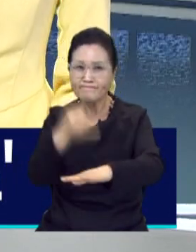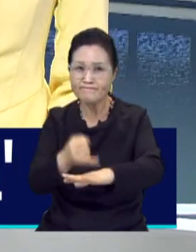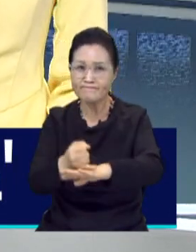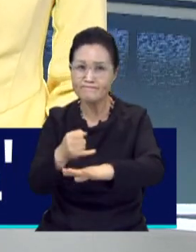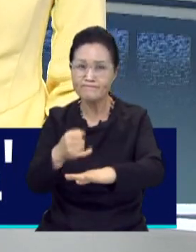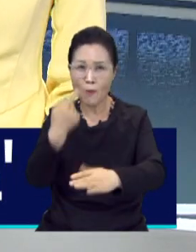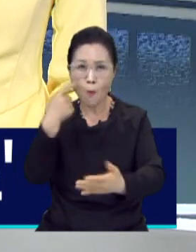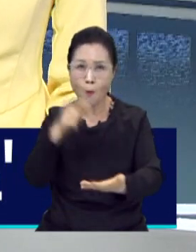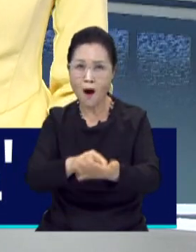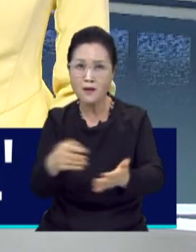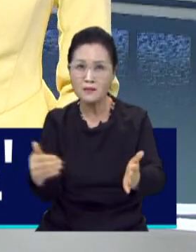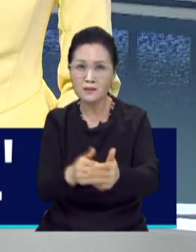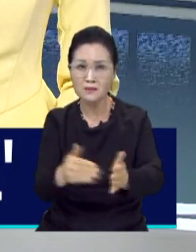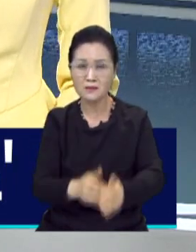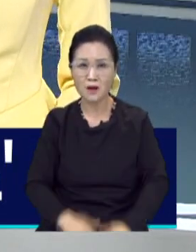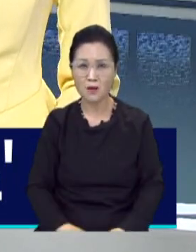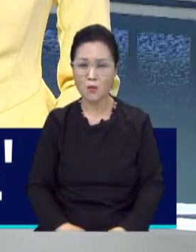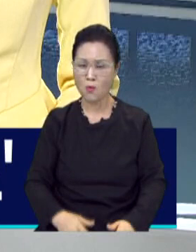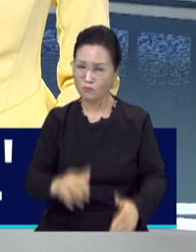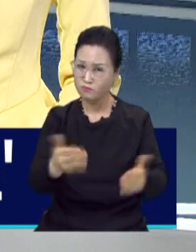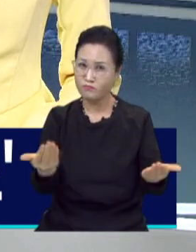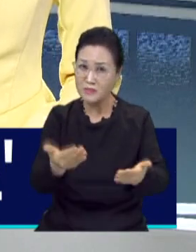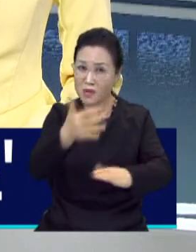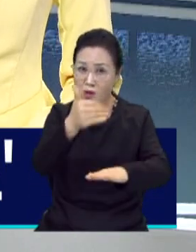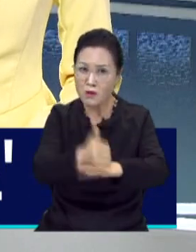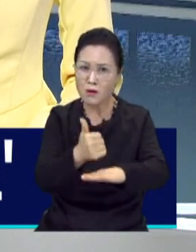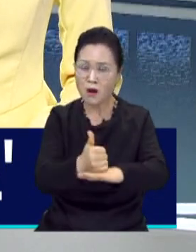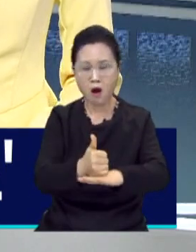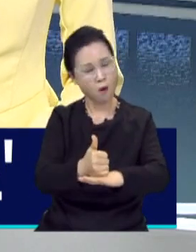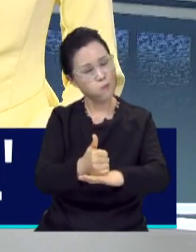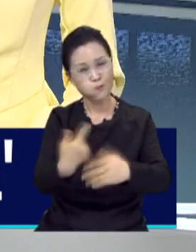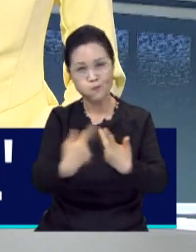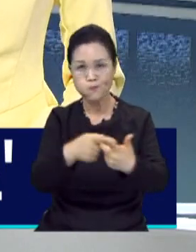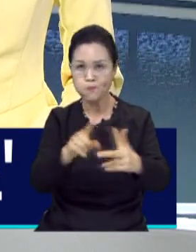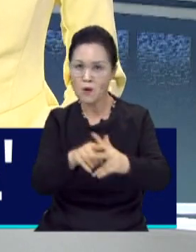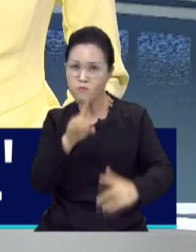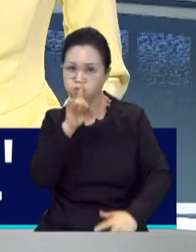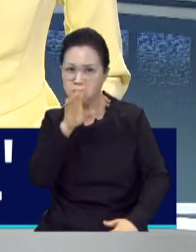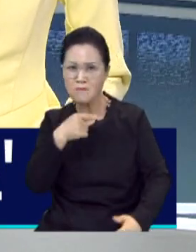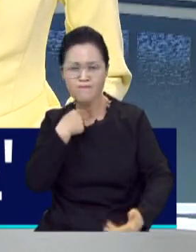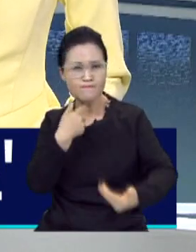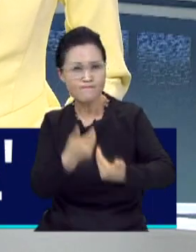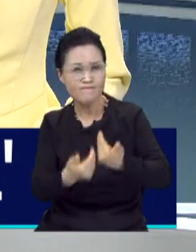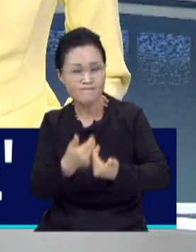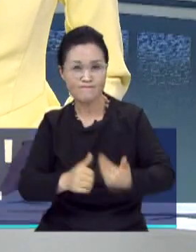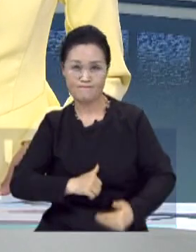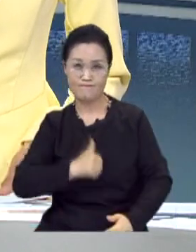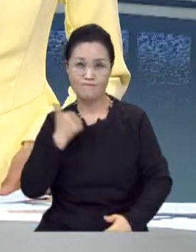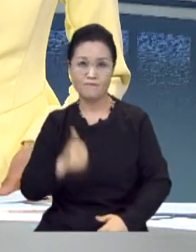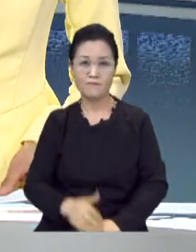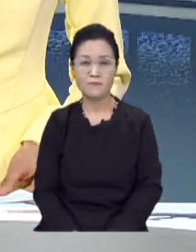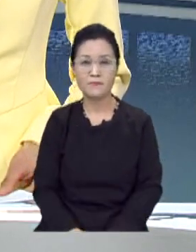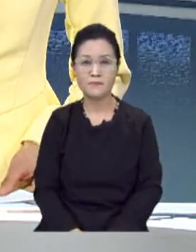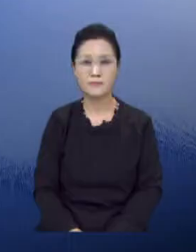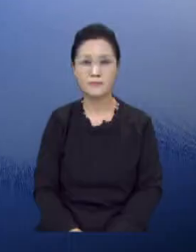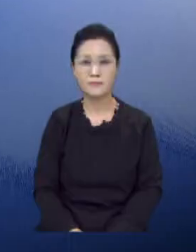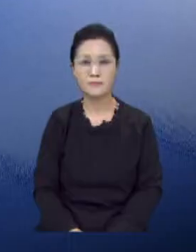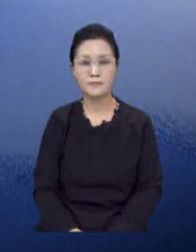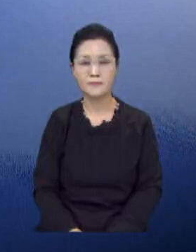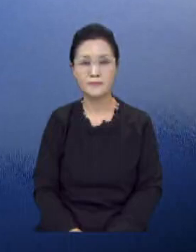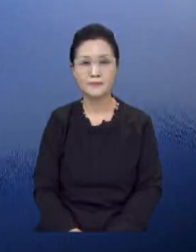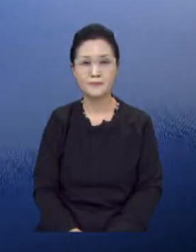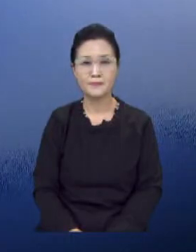용역 결과를 도저히 납득할 수 없다는 지역의 분노가 폭발하고 있습니다. 표준규 기자가 보도합니다.